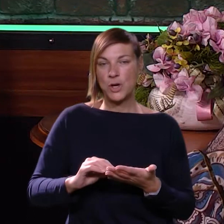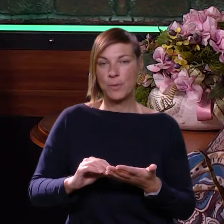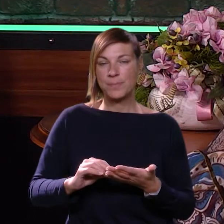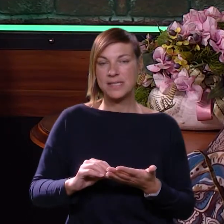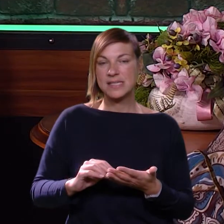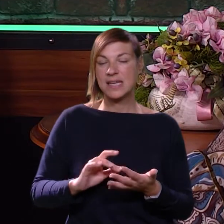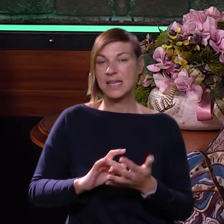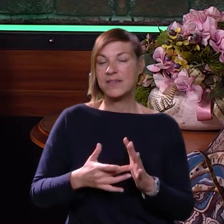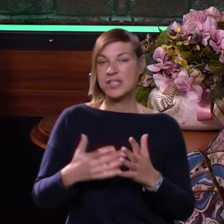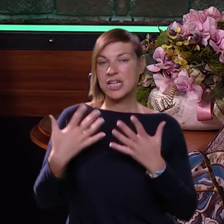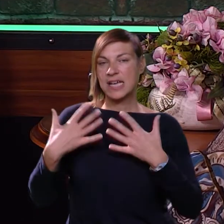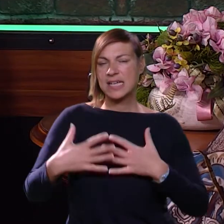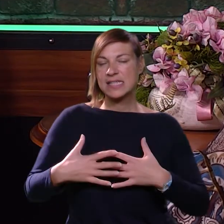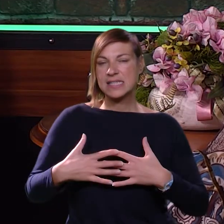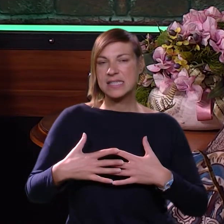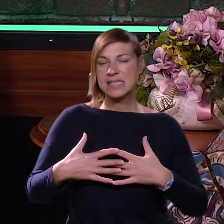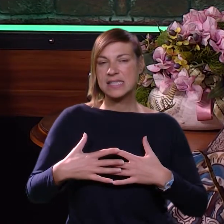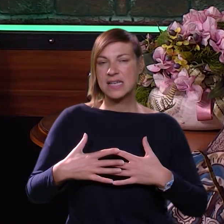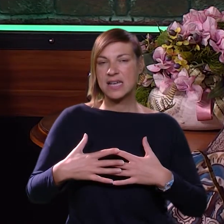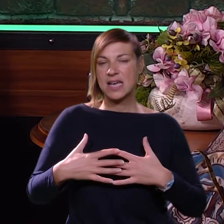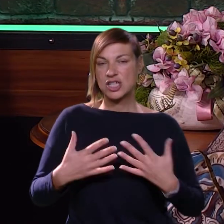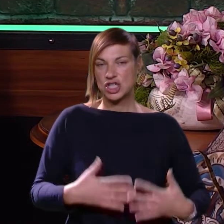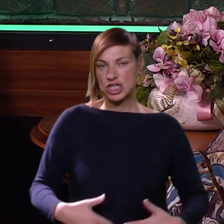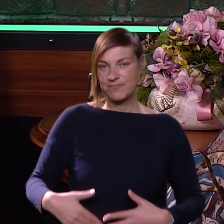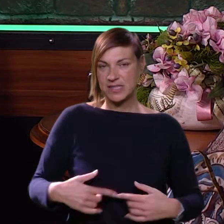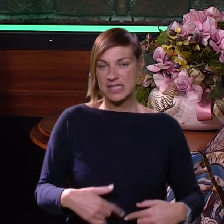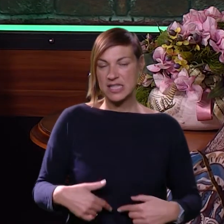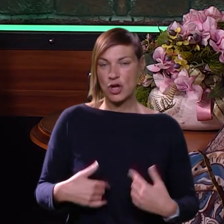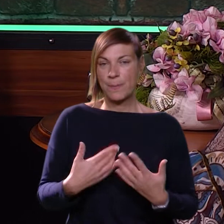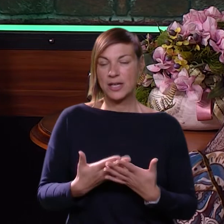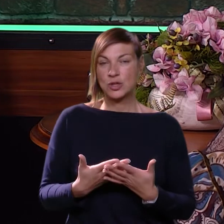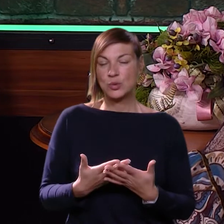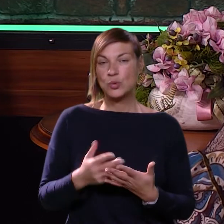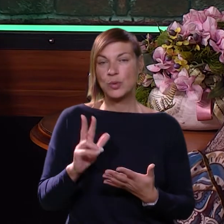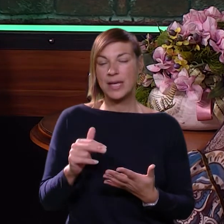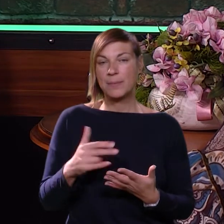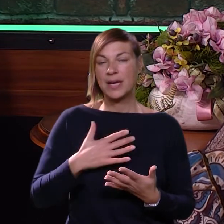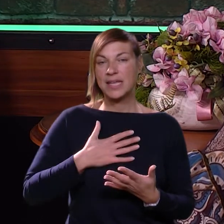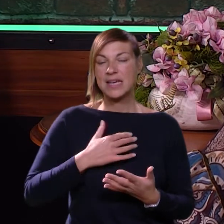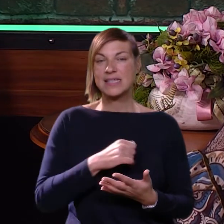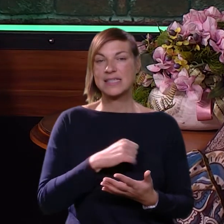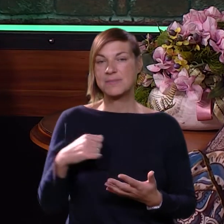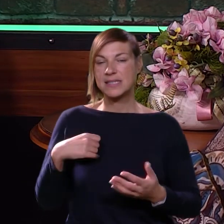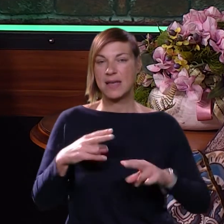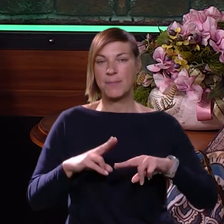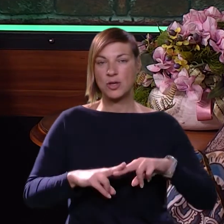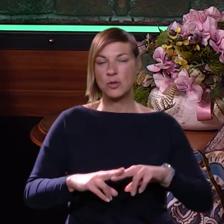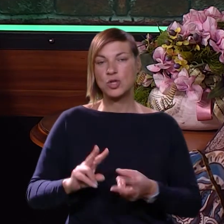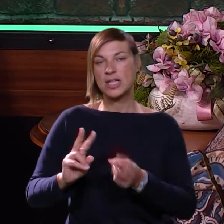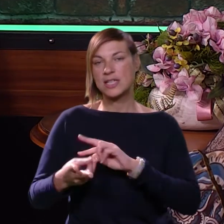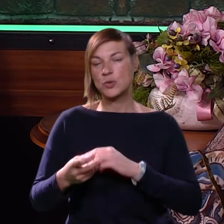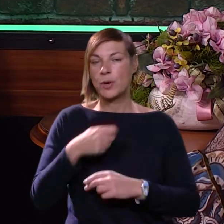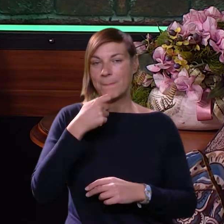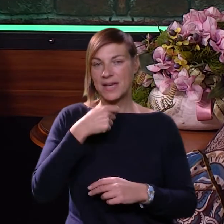propisana. Više kad se zrači nekakav stomak ili nešto, tu je u stvari postoji. Međutim, ja sam sama odlučila da